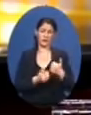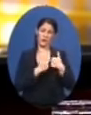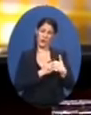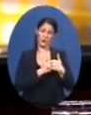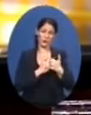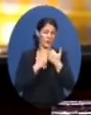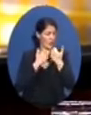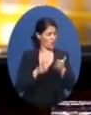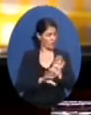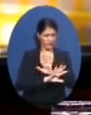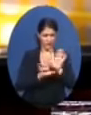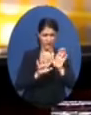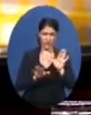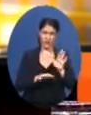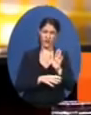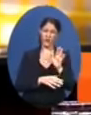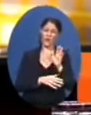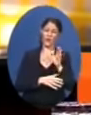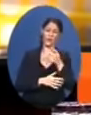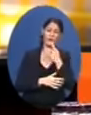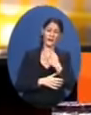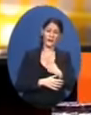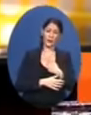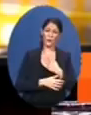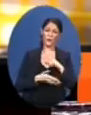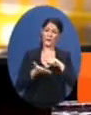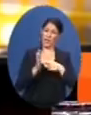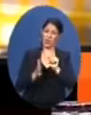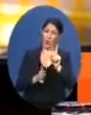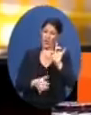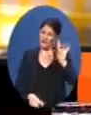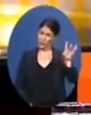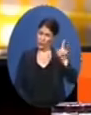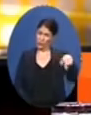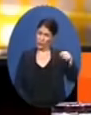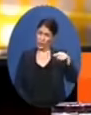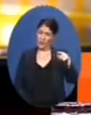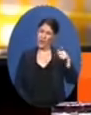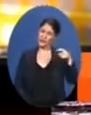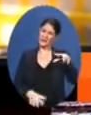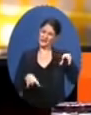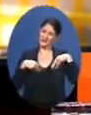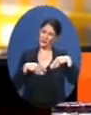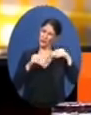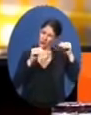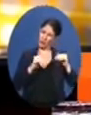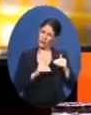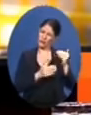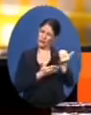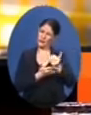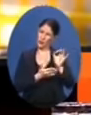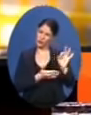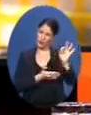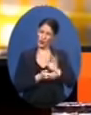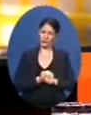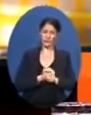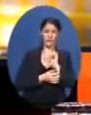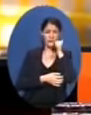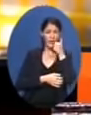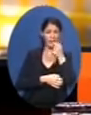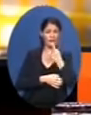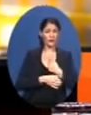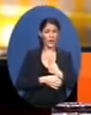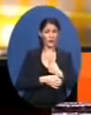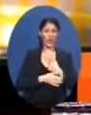יש כאן מדרון חלקלק, אומרים לנו בעצם כדי שלא תהיו מפוטרים, בואו תסכימו להפחית את שכר המינימום. מחר יגידו לנו